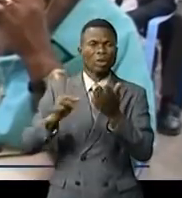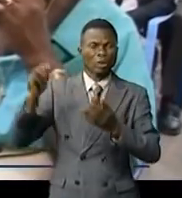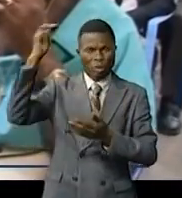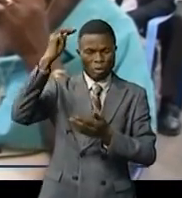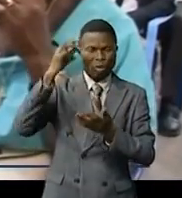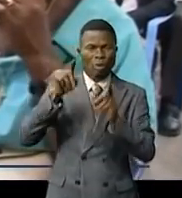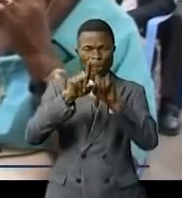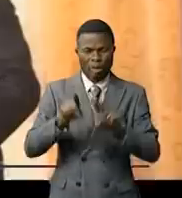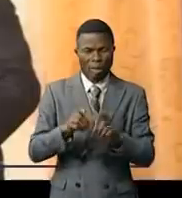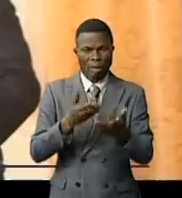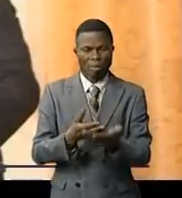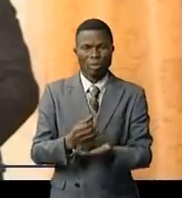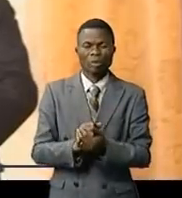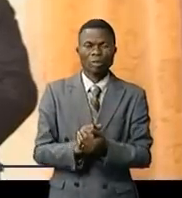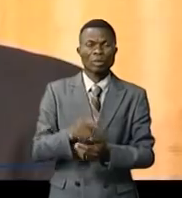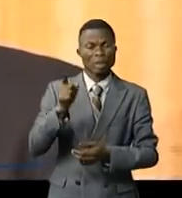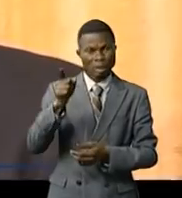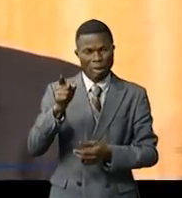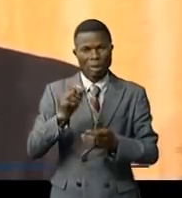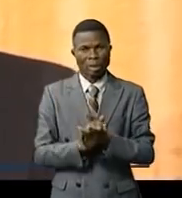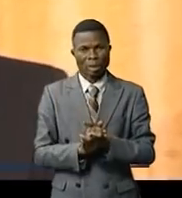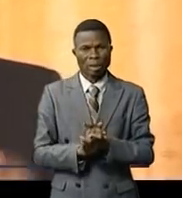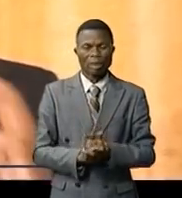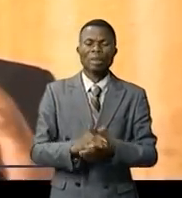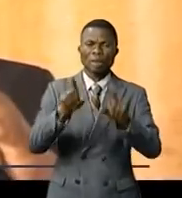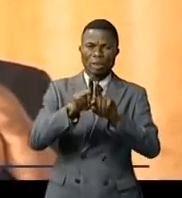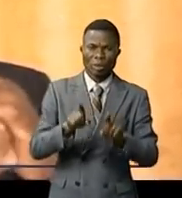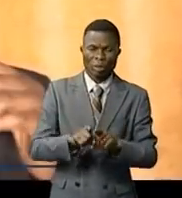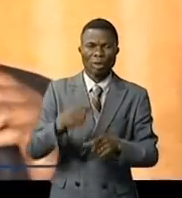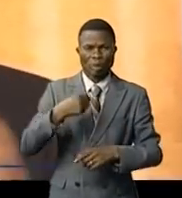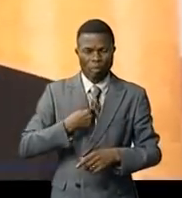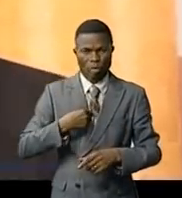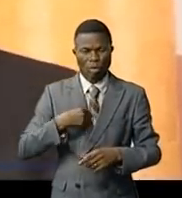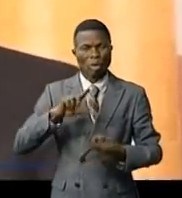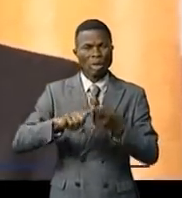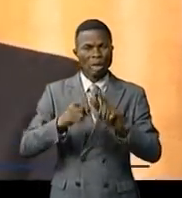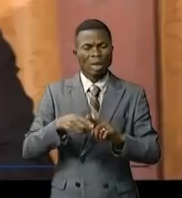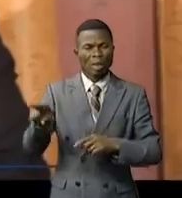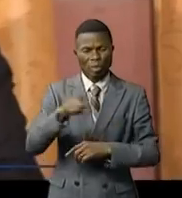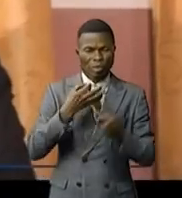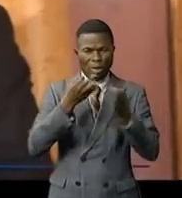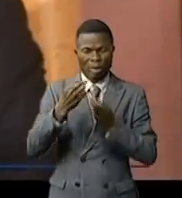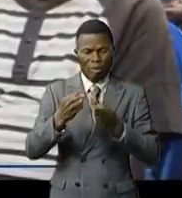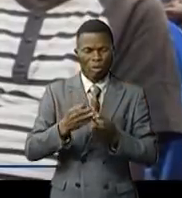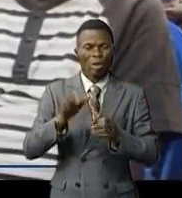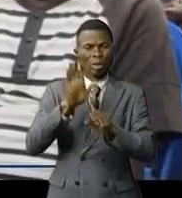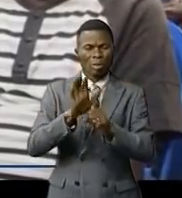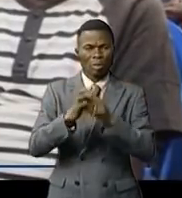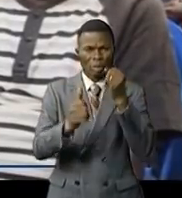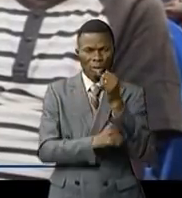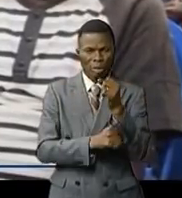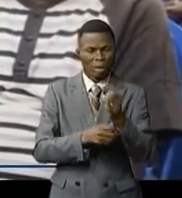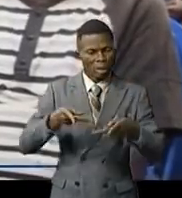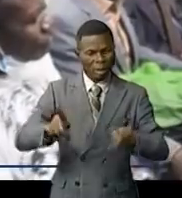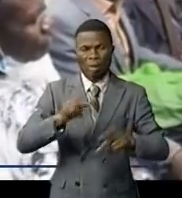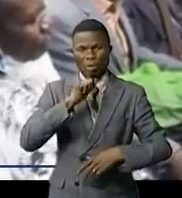et universitaire. Moïndo Dzangi est formel. Je suis votre allié, a-t-il souligné devant l'auditoire. Je ne